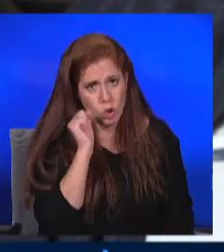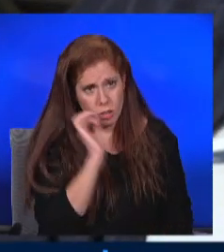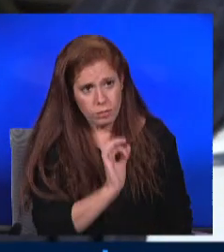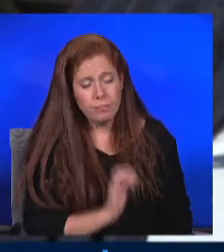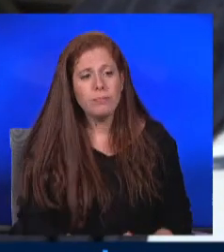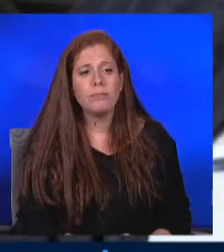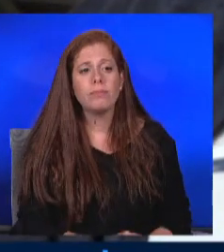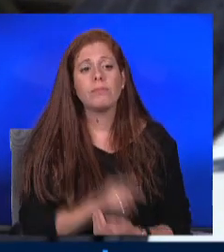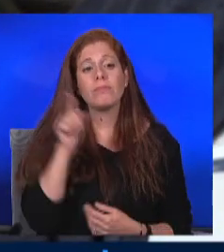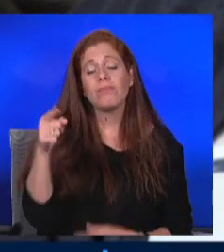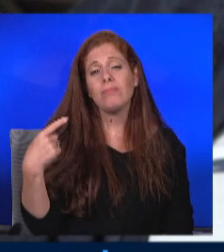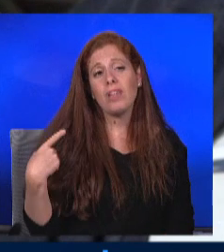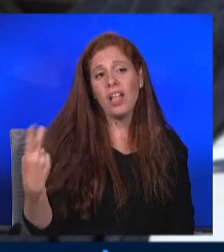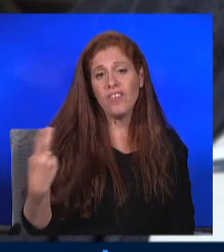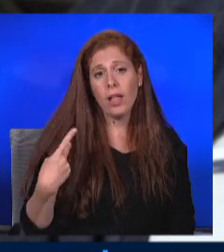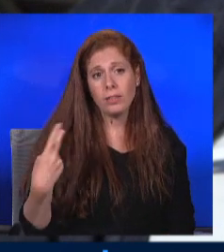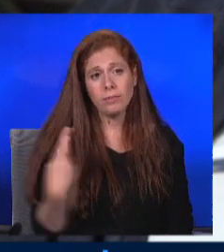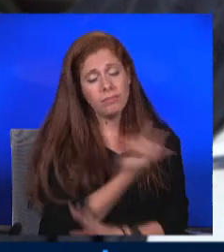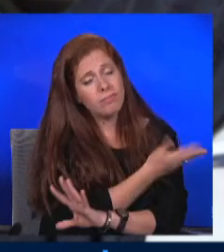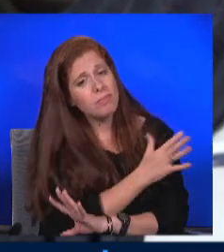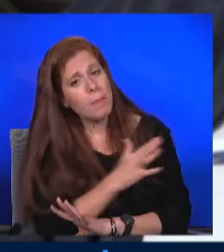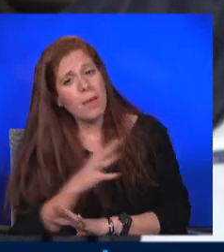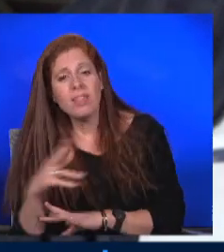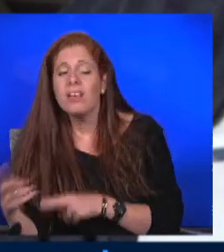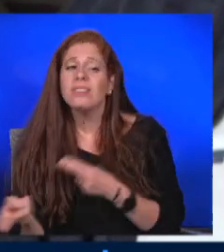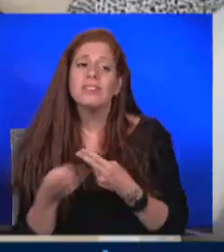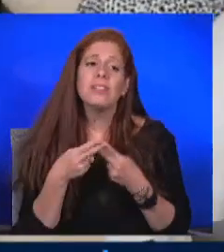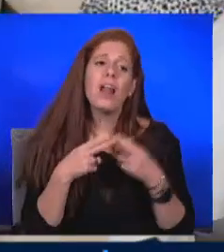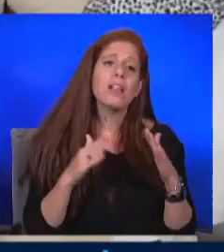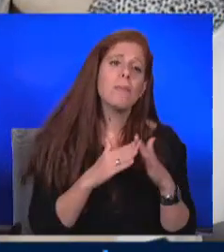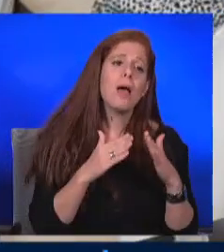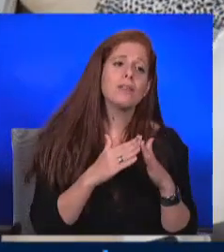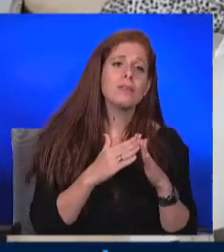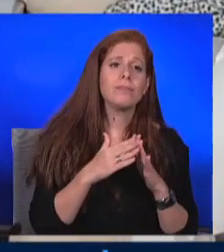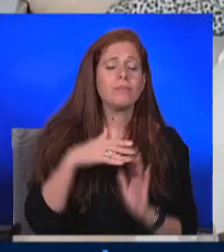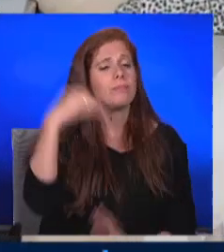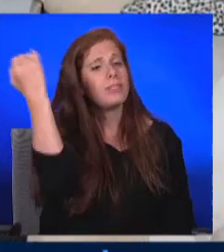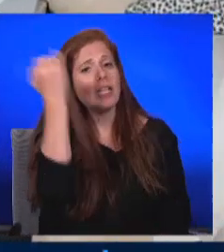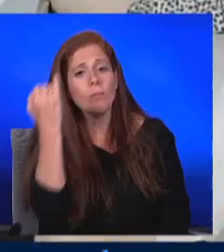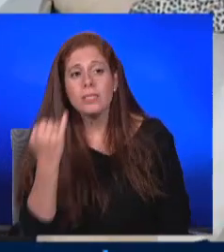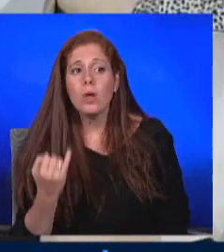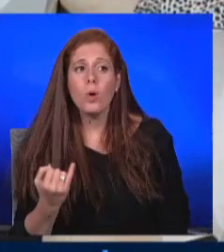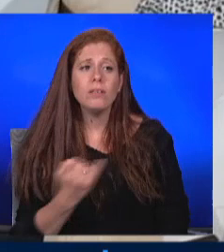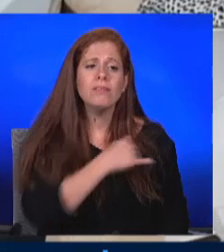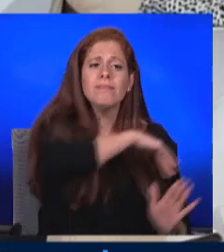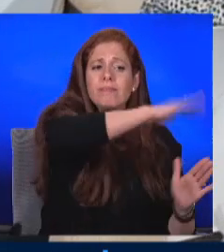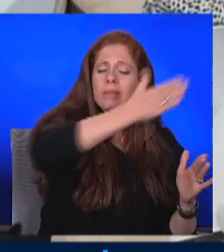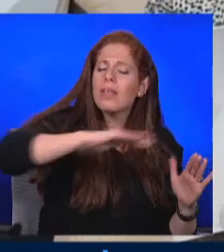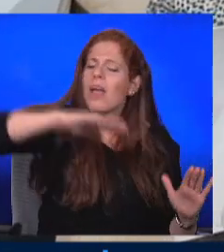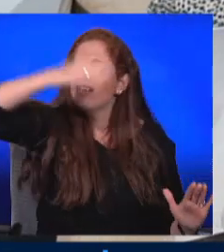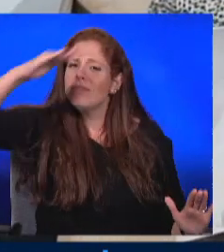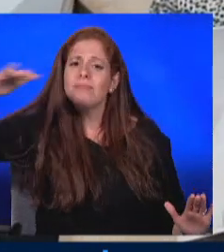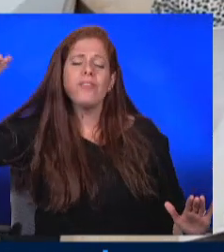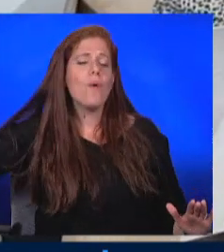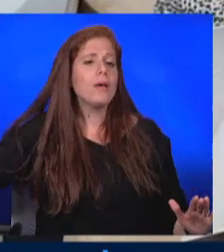ואני בפרדס ליד הבית, היינו מציירות הרים גבוהים ללא גבולות.